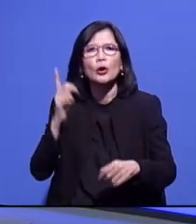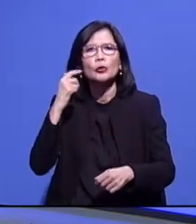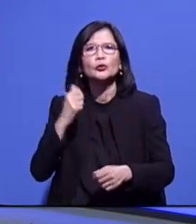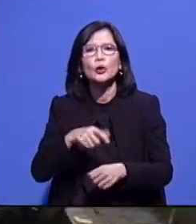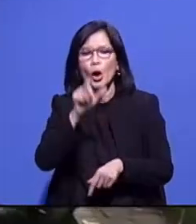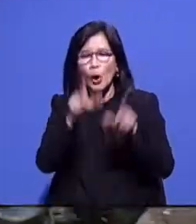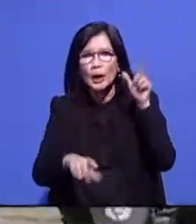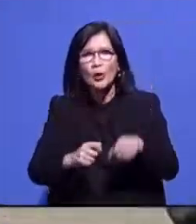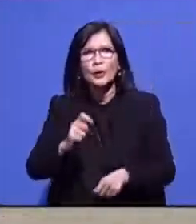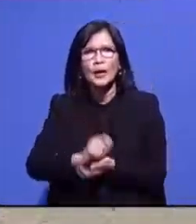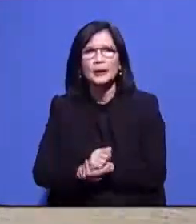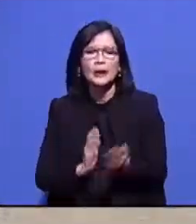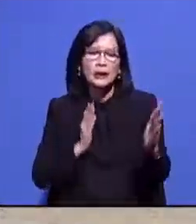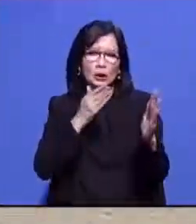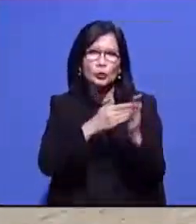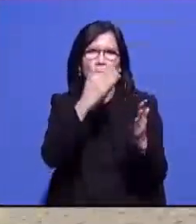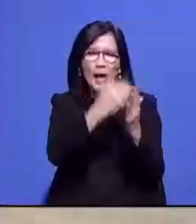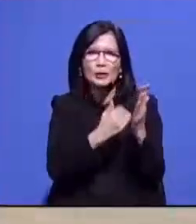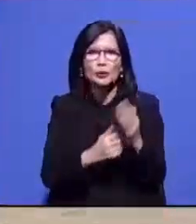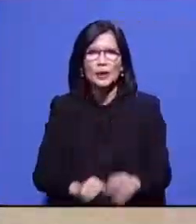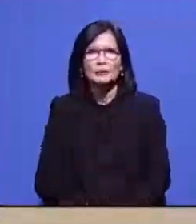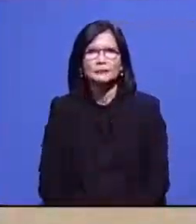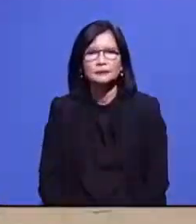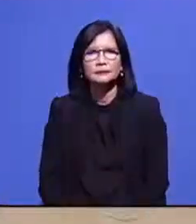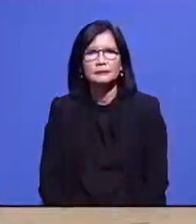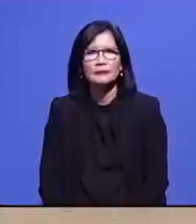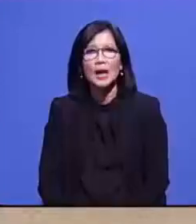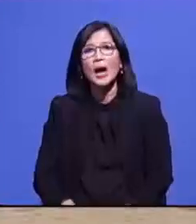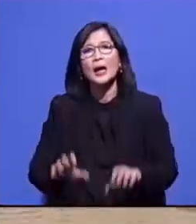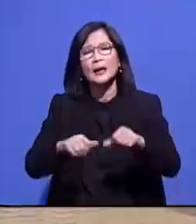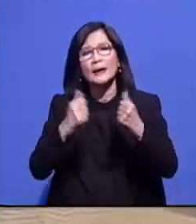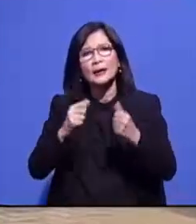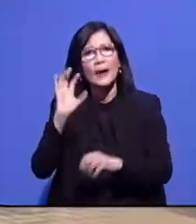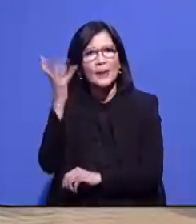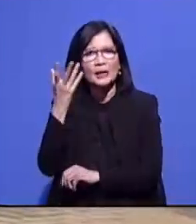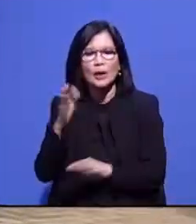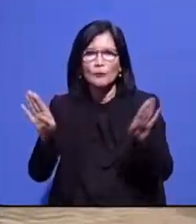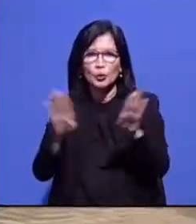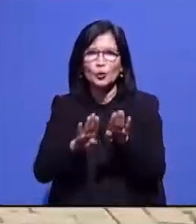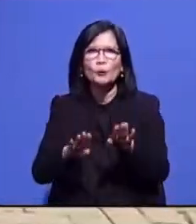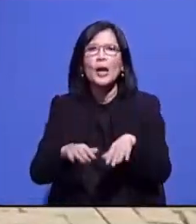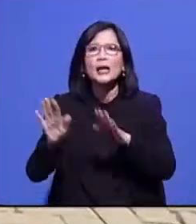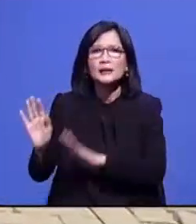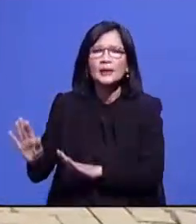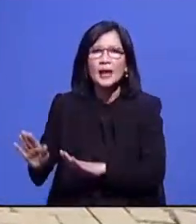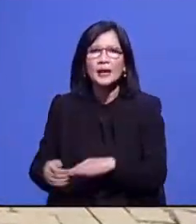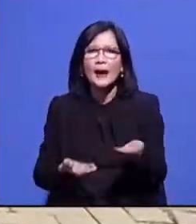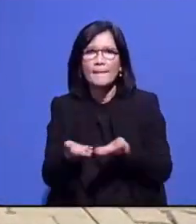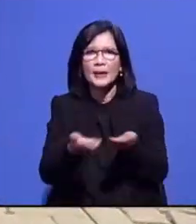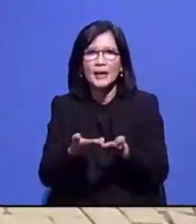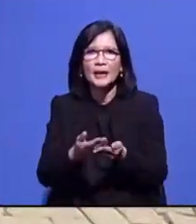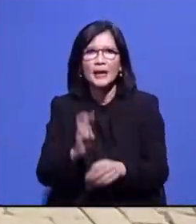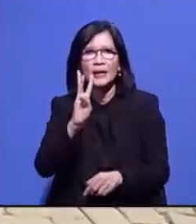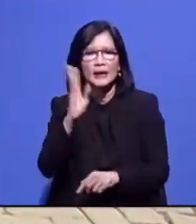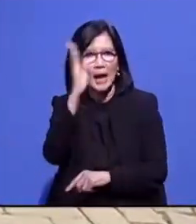kesehatan Hai Pemkab Tangerang Banten menutup sementara pelayanan kantor kecamatan Pasarkemis selama